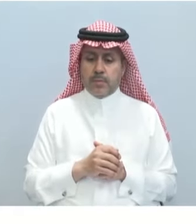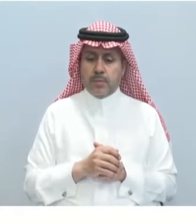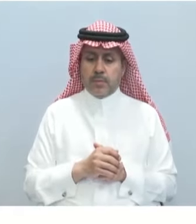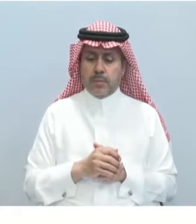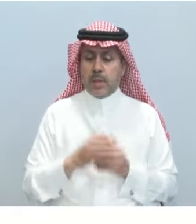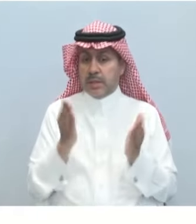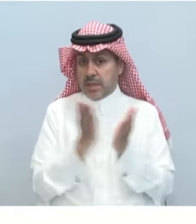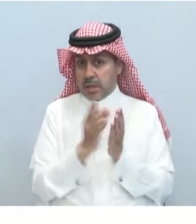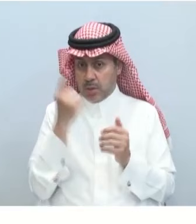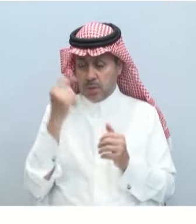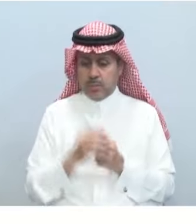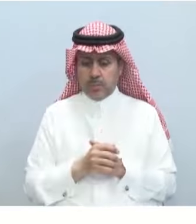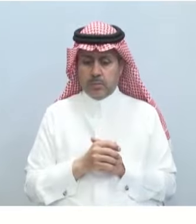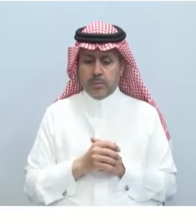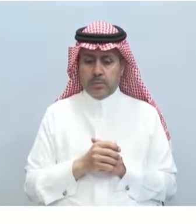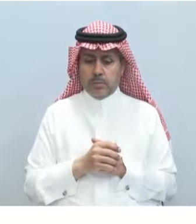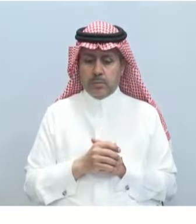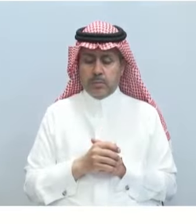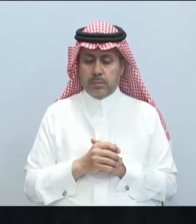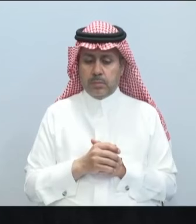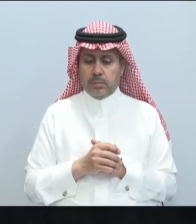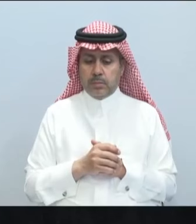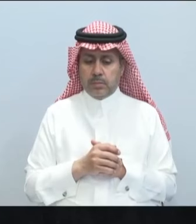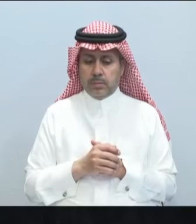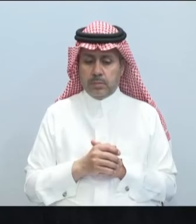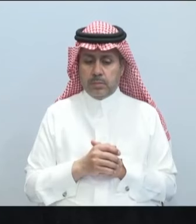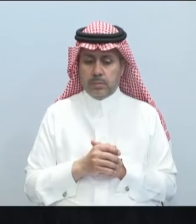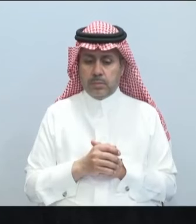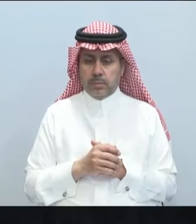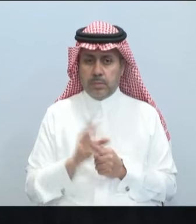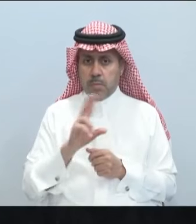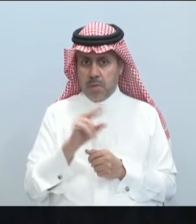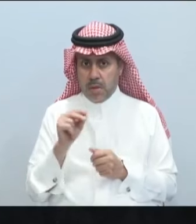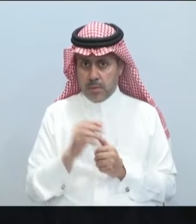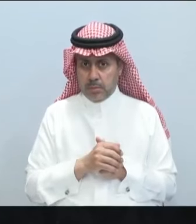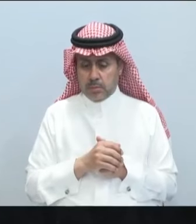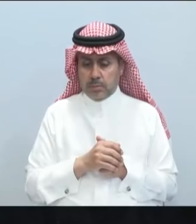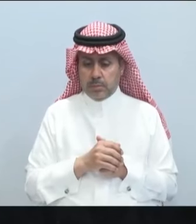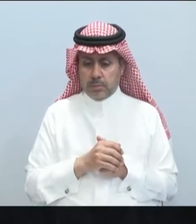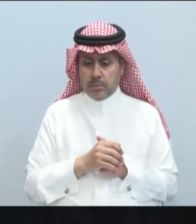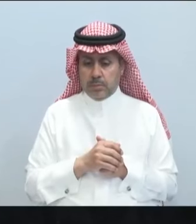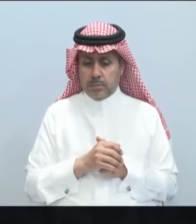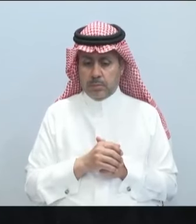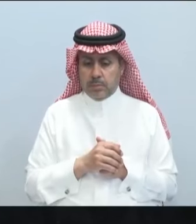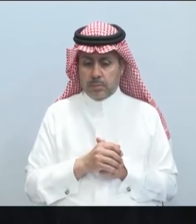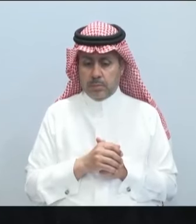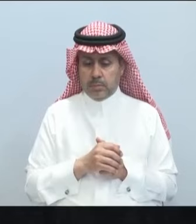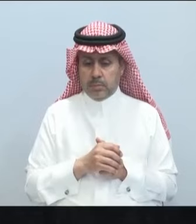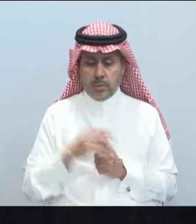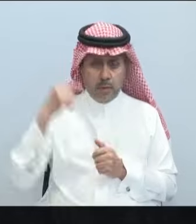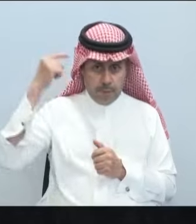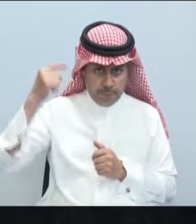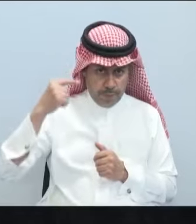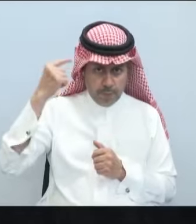دراسه بعض الحالات الحاله الاولى عندنا هذا المثال وهو قرر عبد